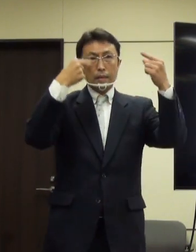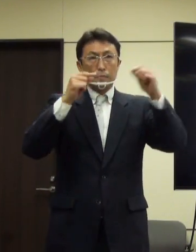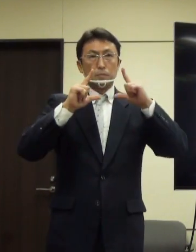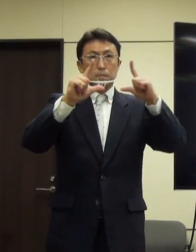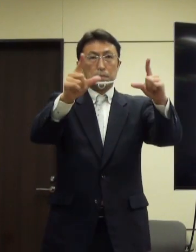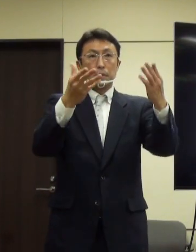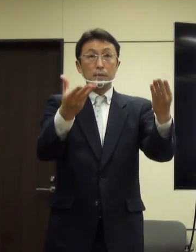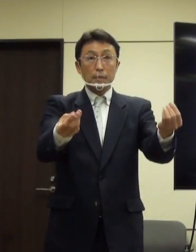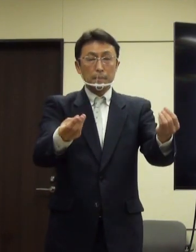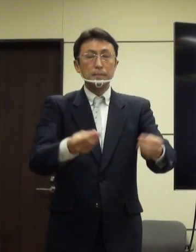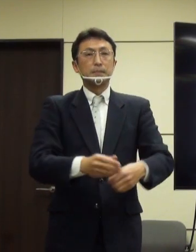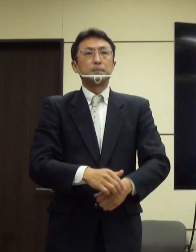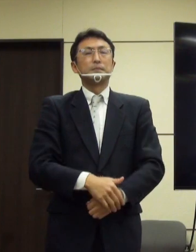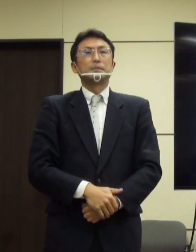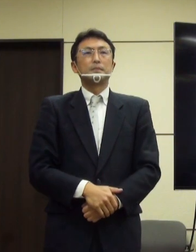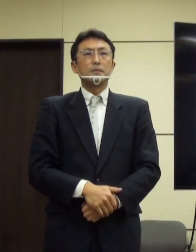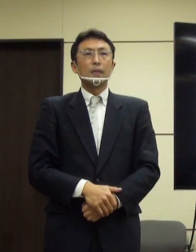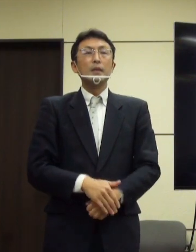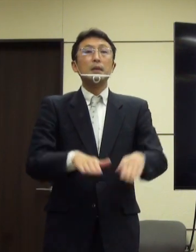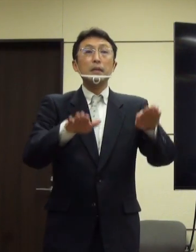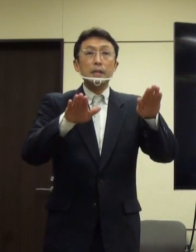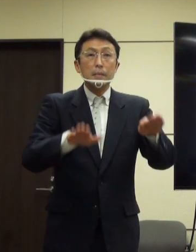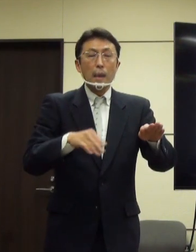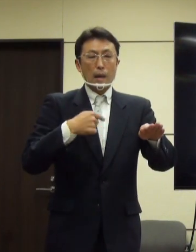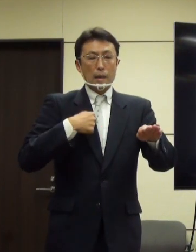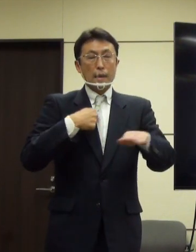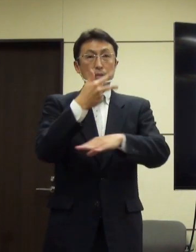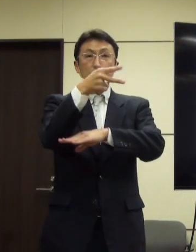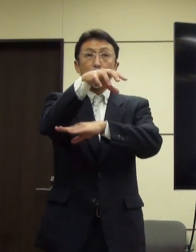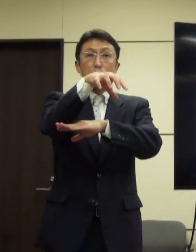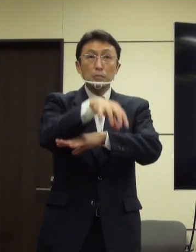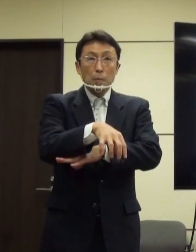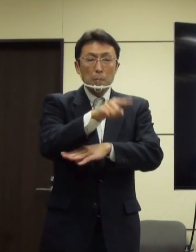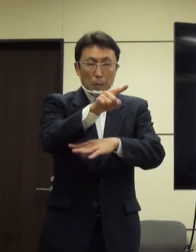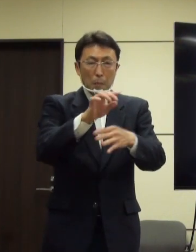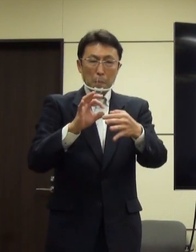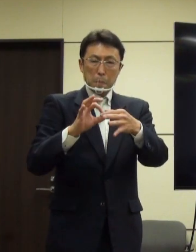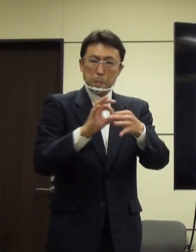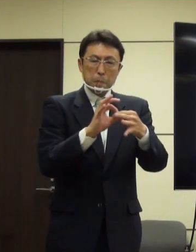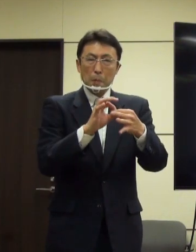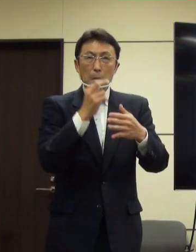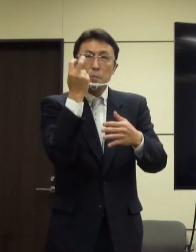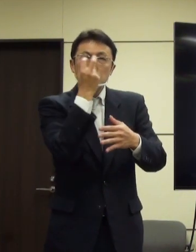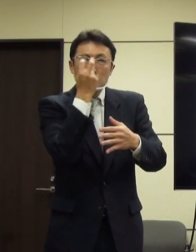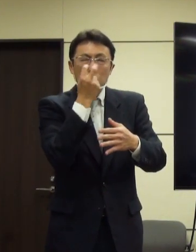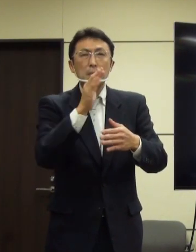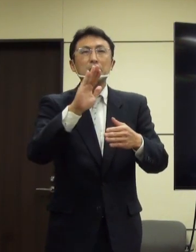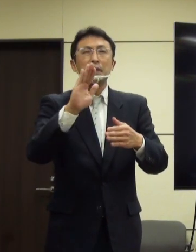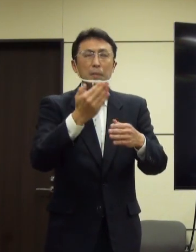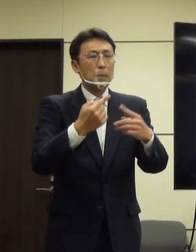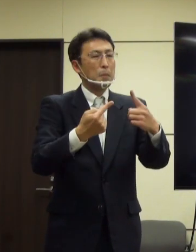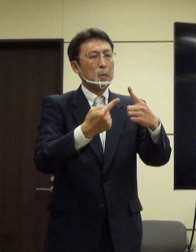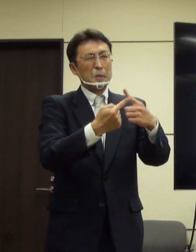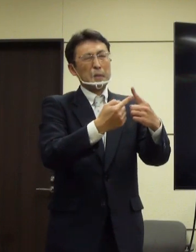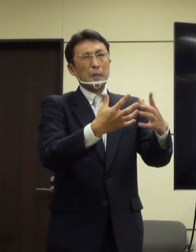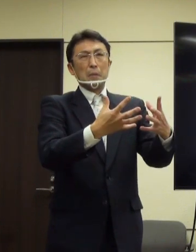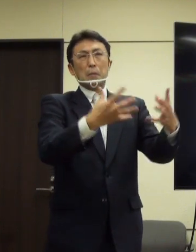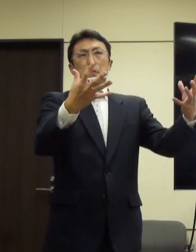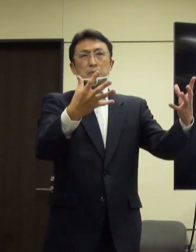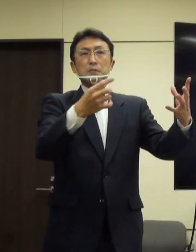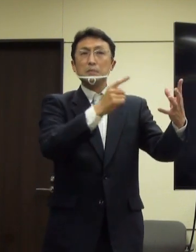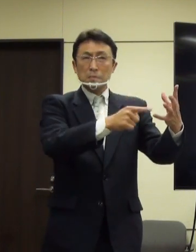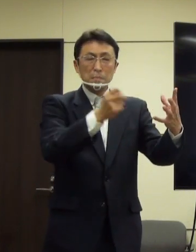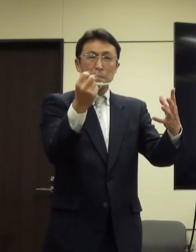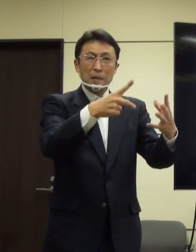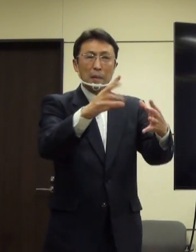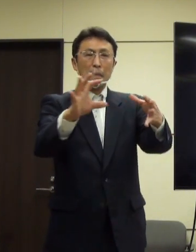あのそれに関する調査をやっておりますが非常にこれ人数が多くてしかも色々とここ入り混じってる